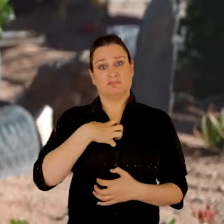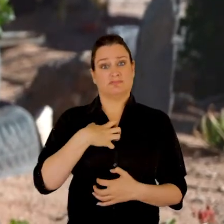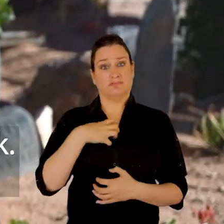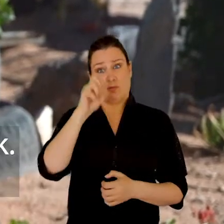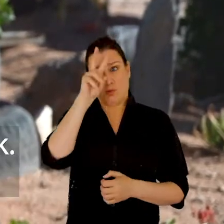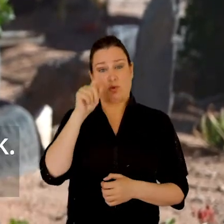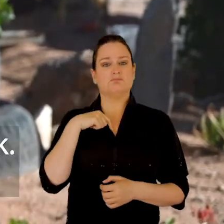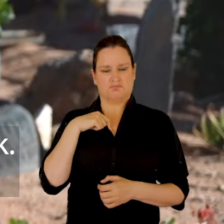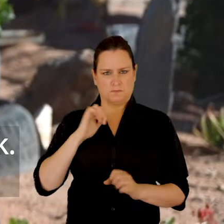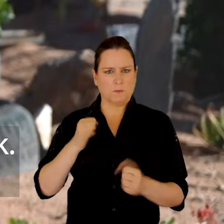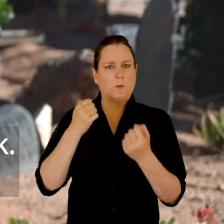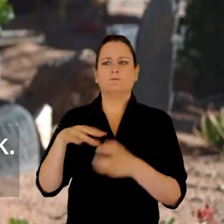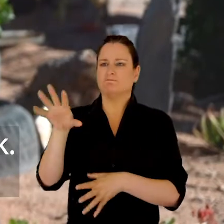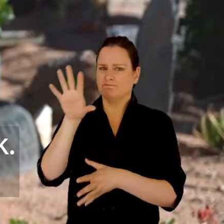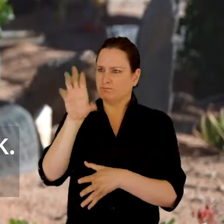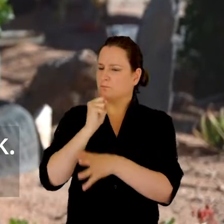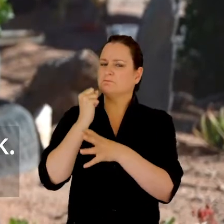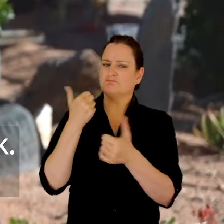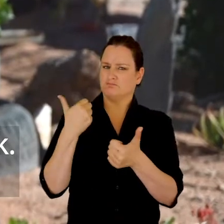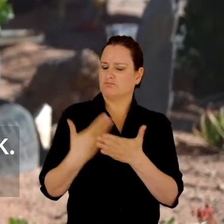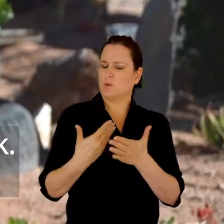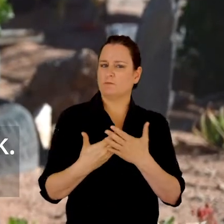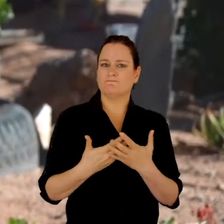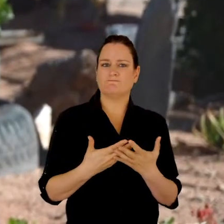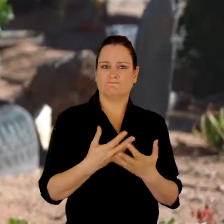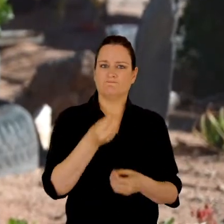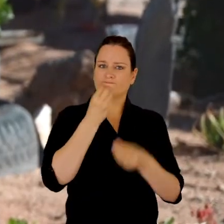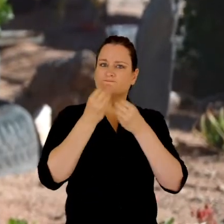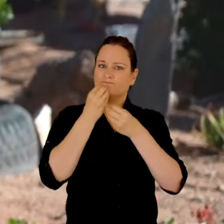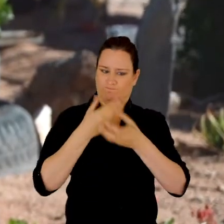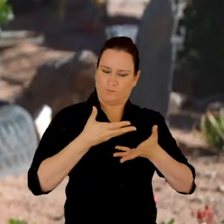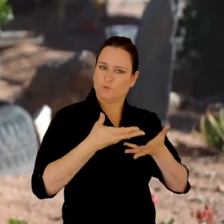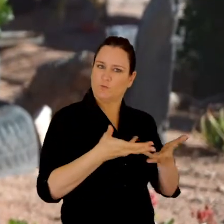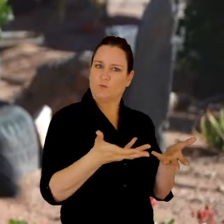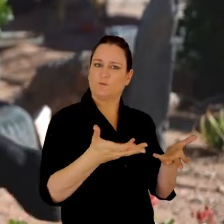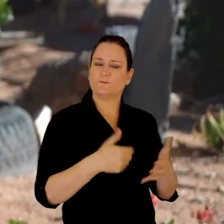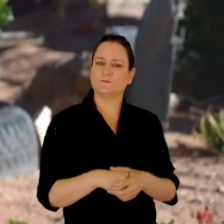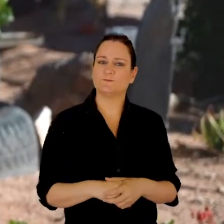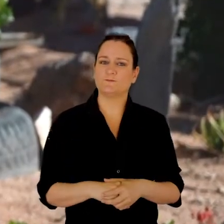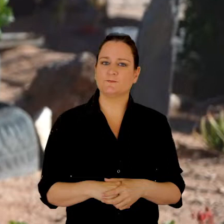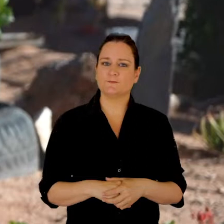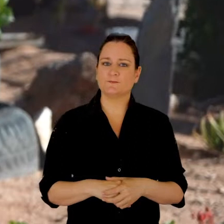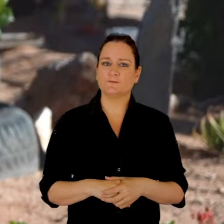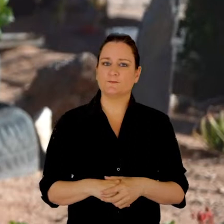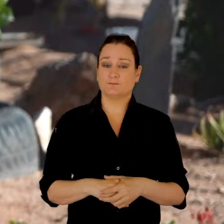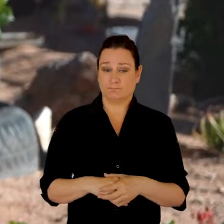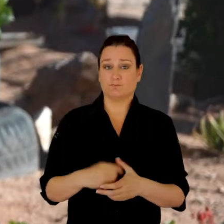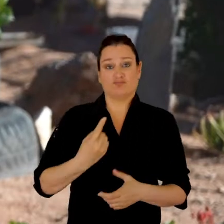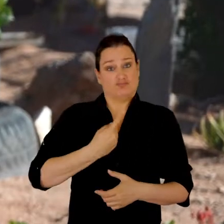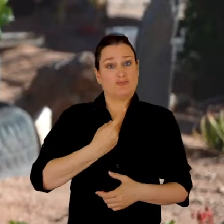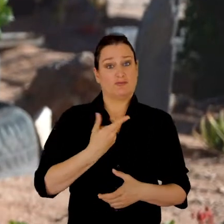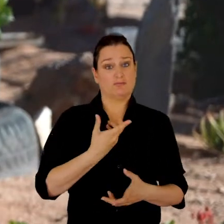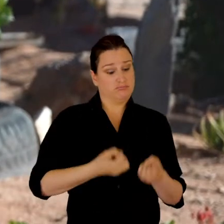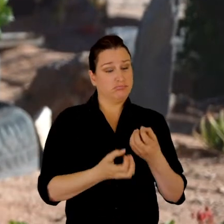wulpvlees gegeten. Als maar. Als ik wulp veld toe ga, dat ik een bok wat ik breng, dan maak ik om over dat hij springbok,